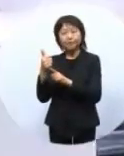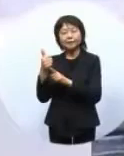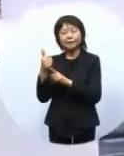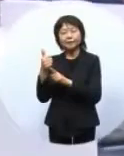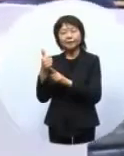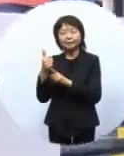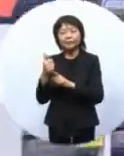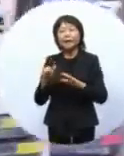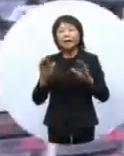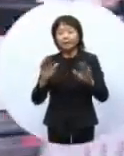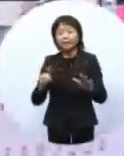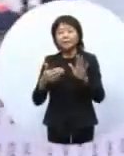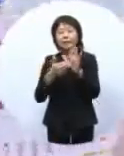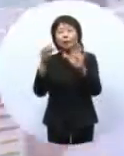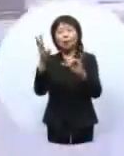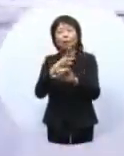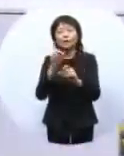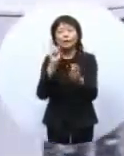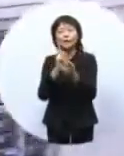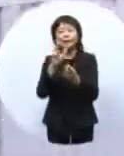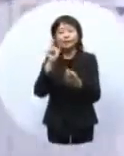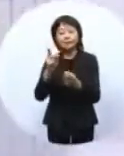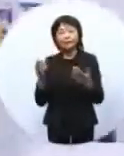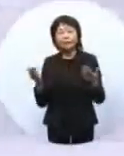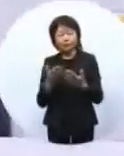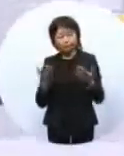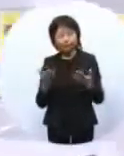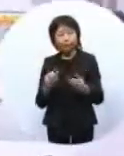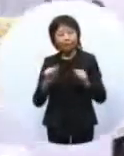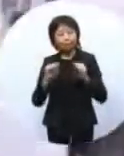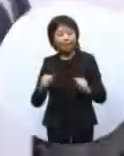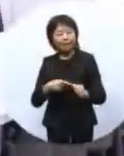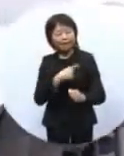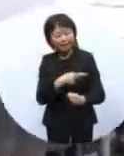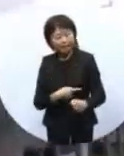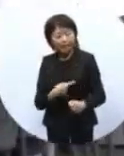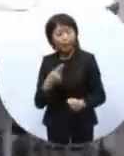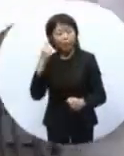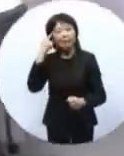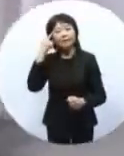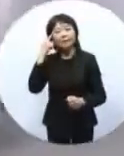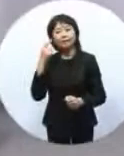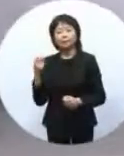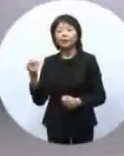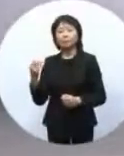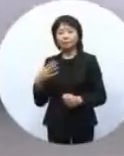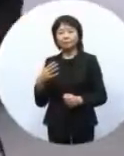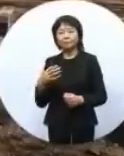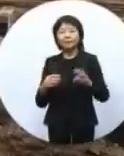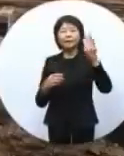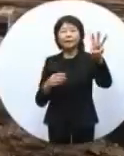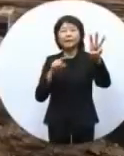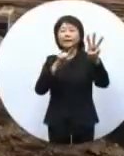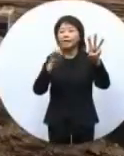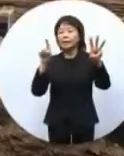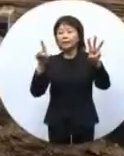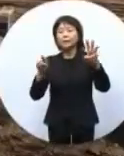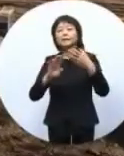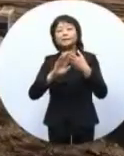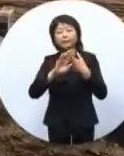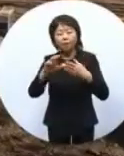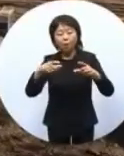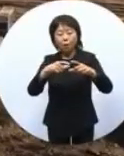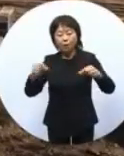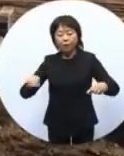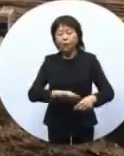現在の防災対策課の仕事にやりがいを感じると言います。 3.11 以降ですね、日本全